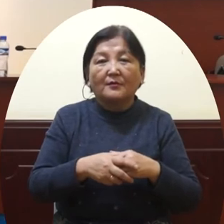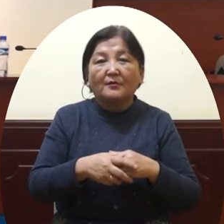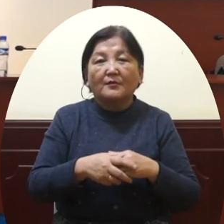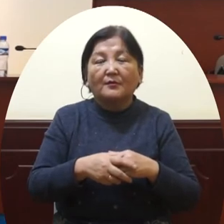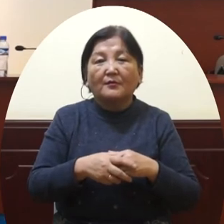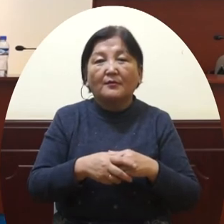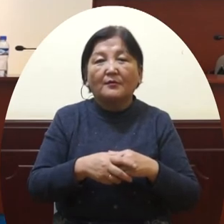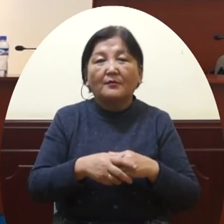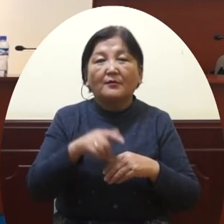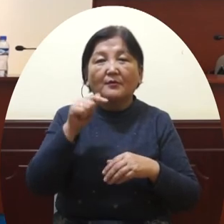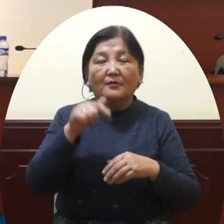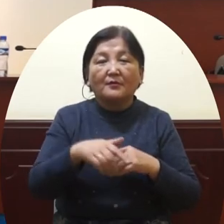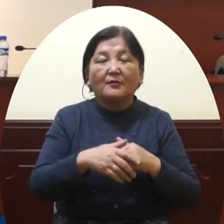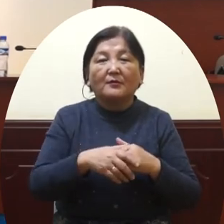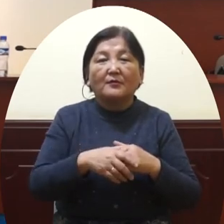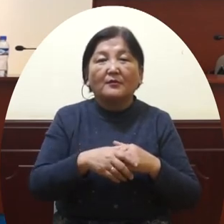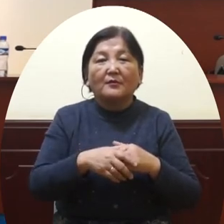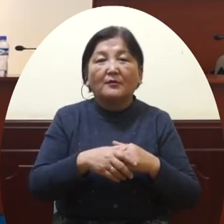түүнийг